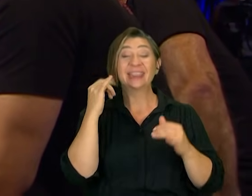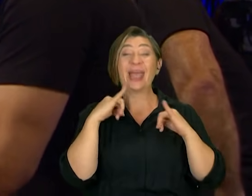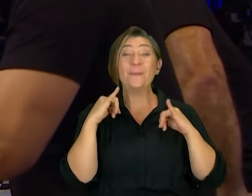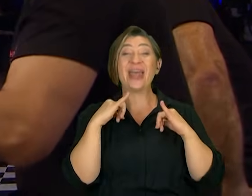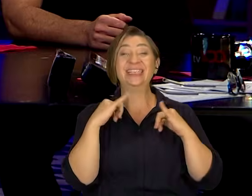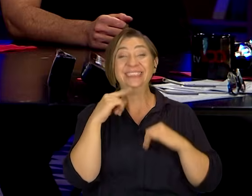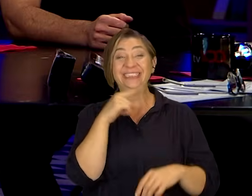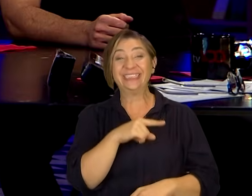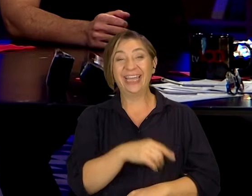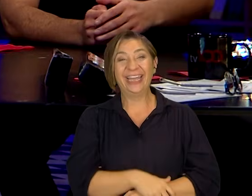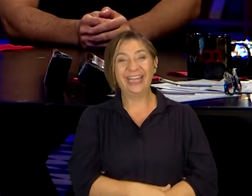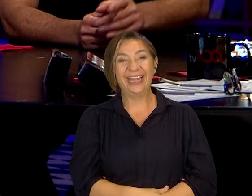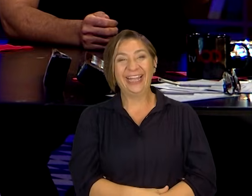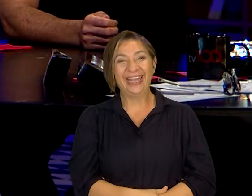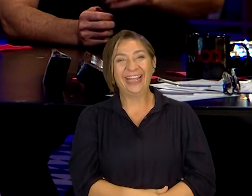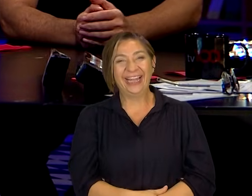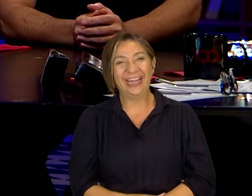uyuşukluğunda.